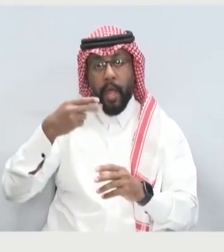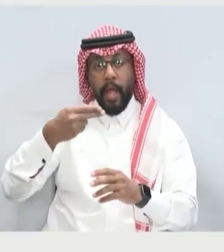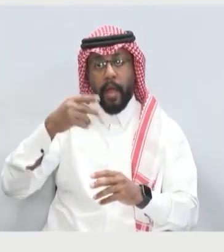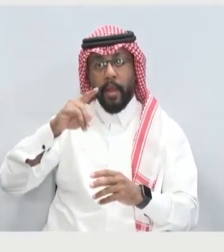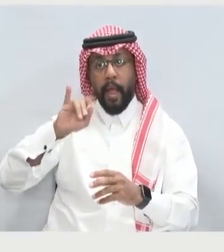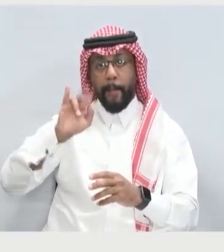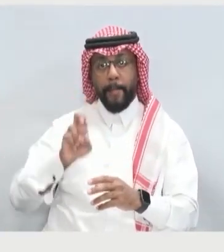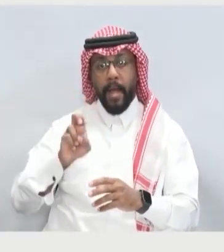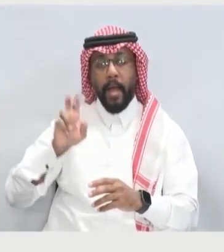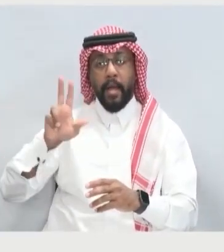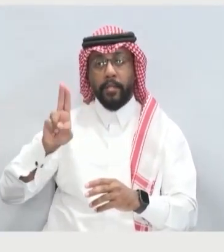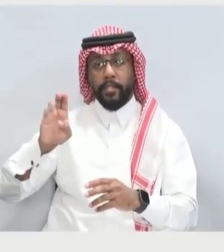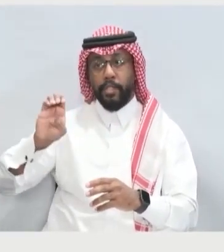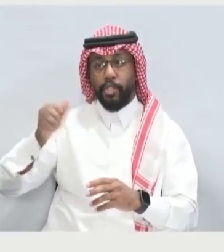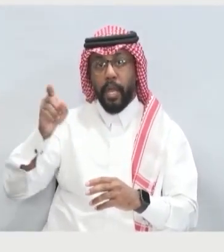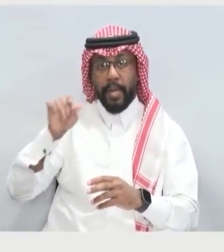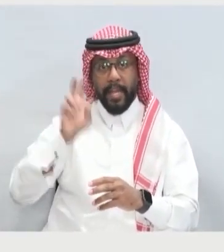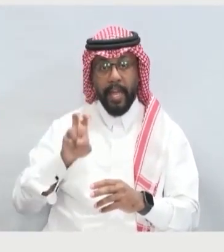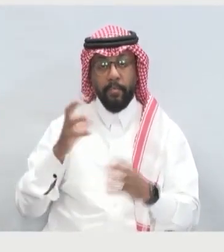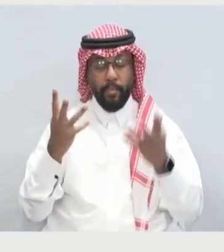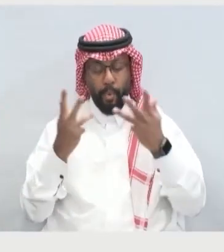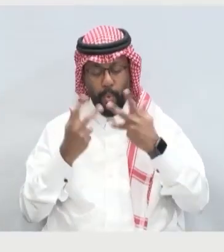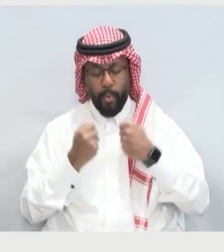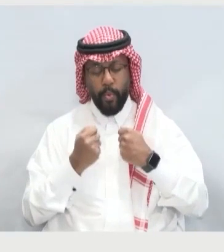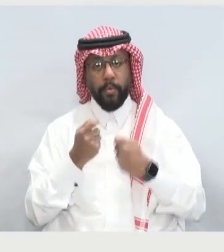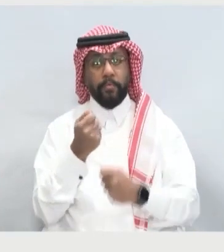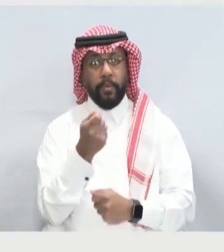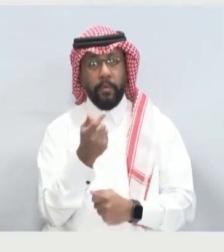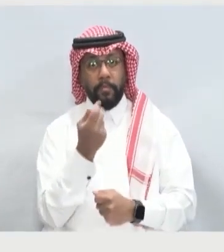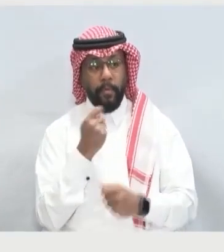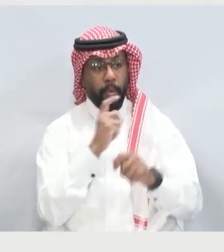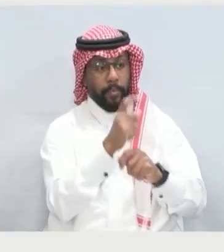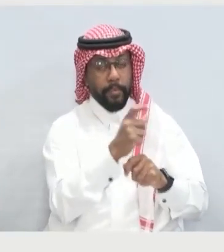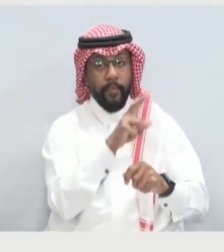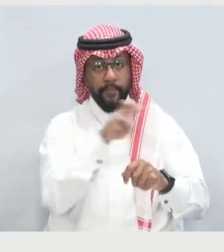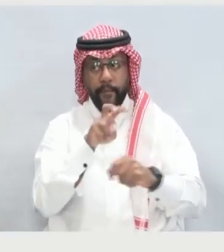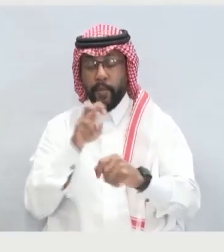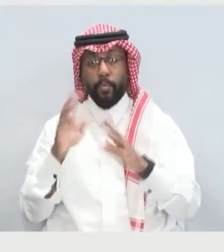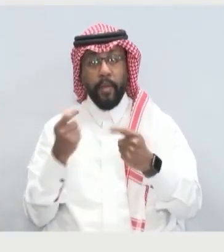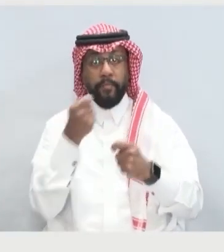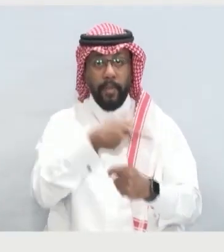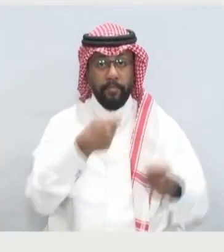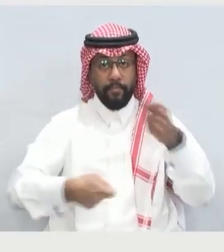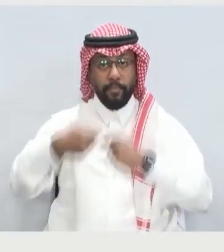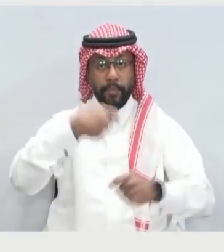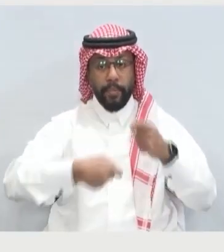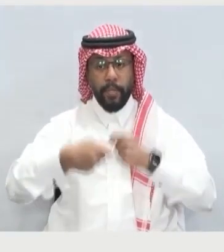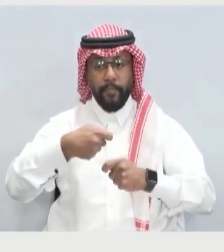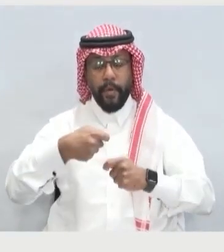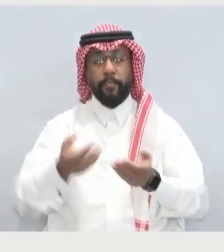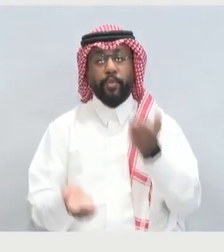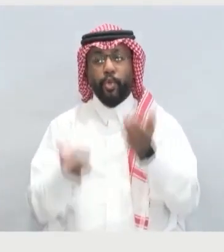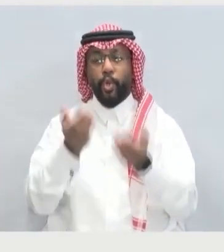التزامات هي الحقوق التي للاخرين وكذلك صافي قيمه الشركه خلال هذه الفتره ستوضح الميزانيه